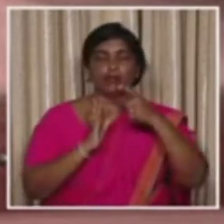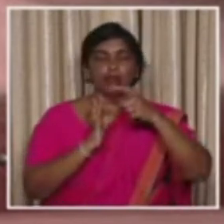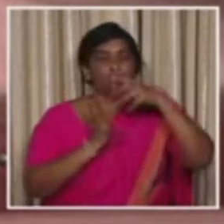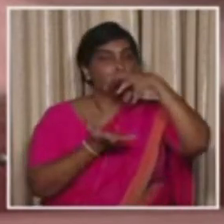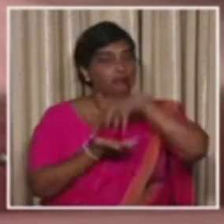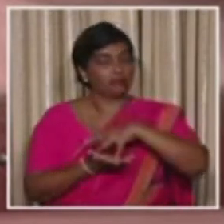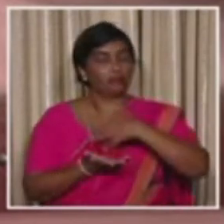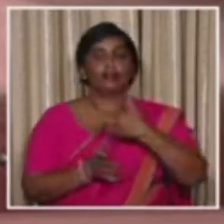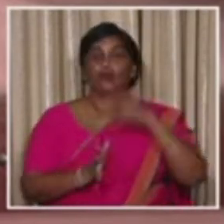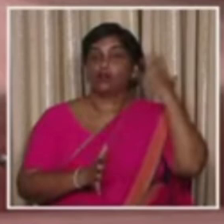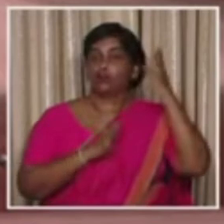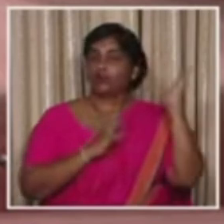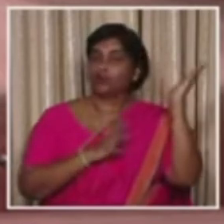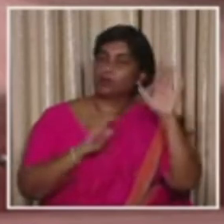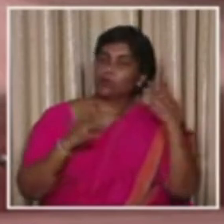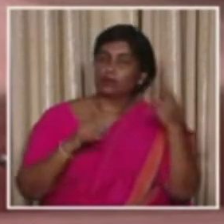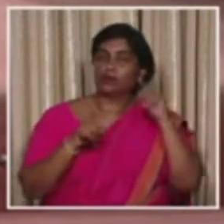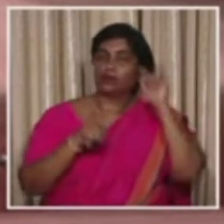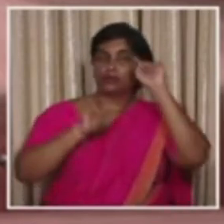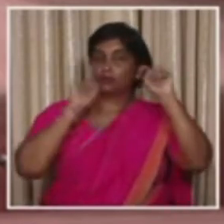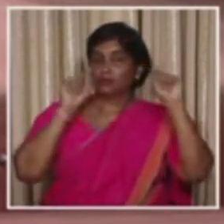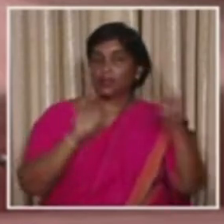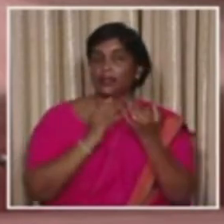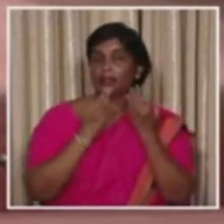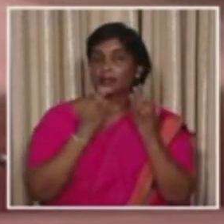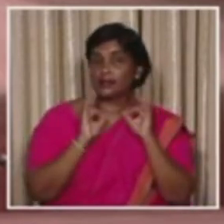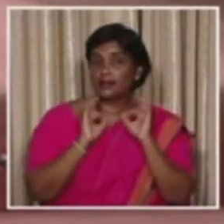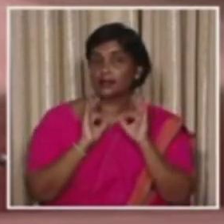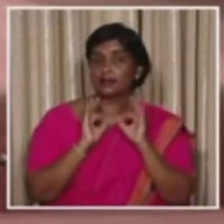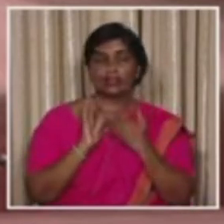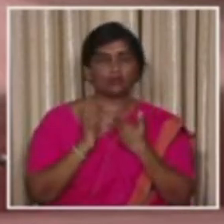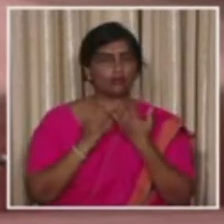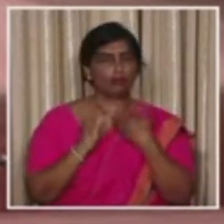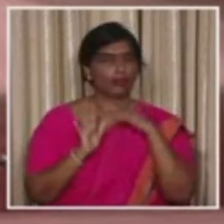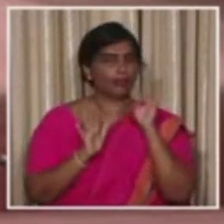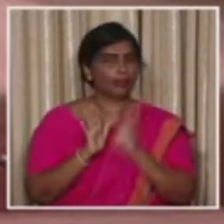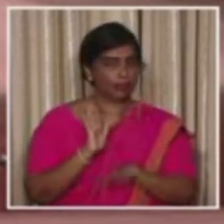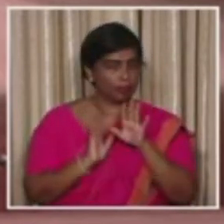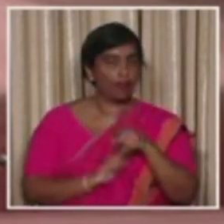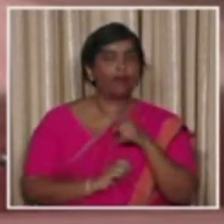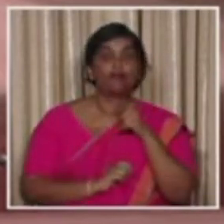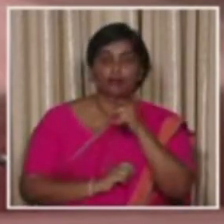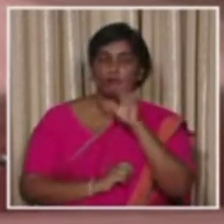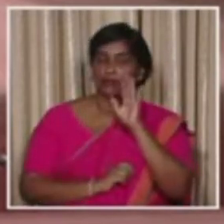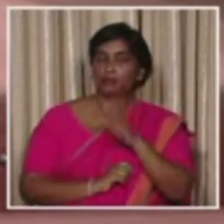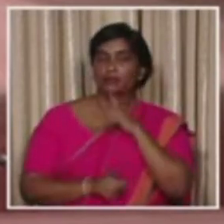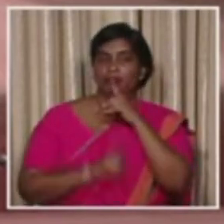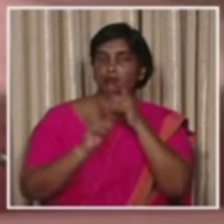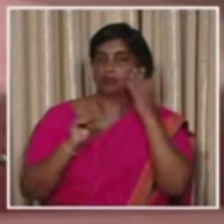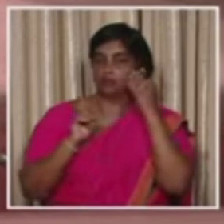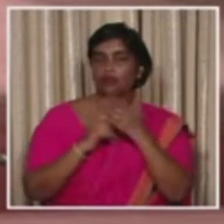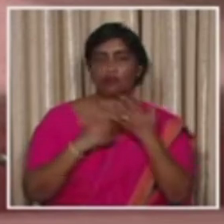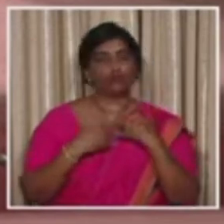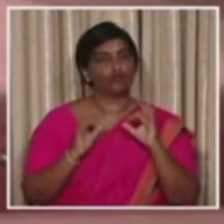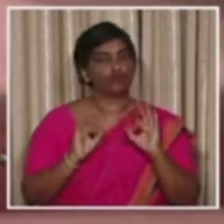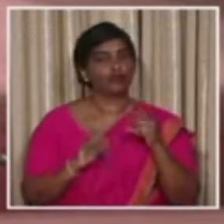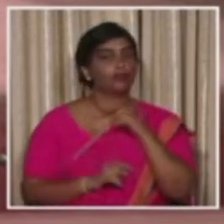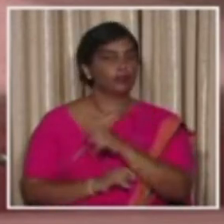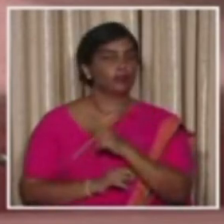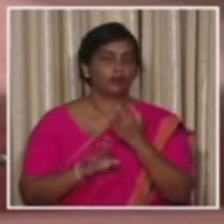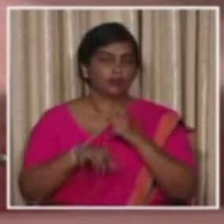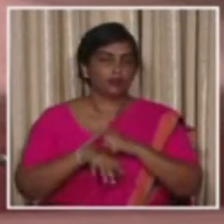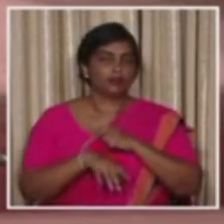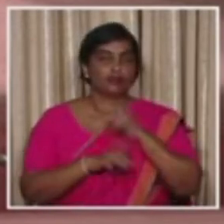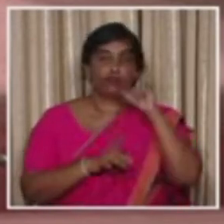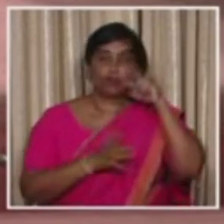போராடுவதற்கு நாங்கள் தயாராக இருக்கின்றோம் என்று கூறியதை இங்கே நான் நினைவு கூற விரும்புகின்றேன். அன்று எங்களுடைய தலைவர் கூறியதை, அதற்காகத்தான் தமிழினம்